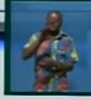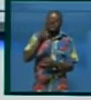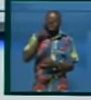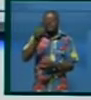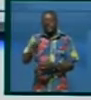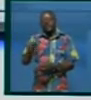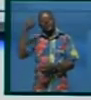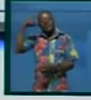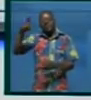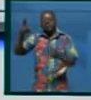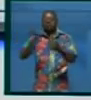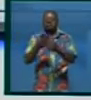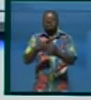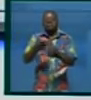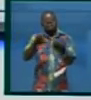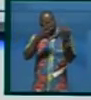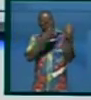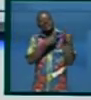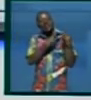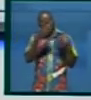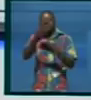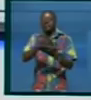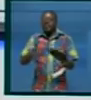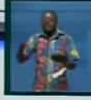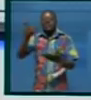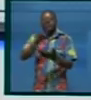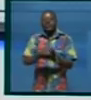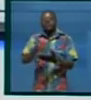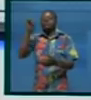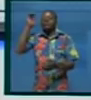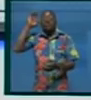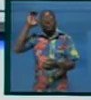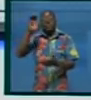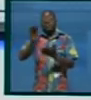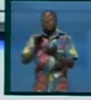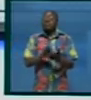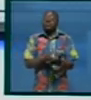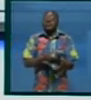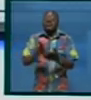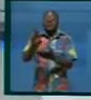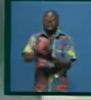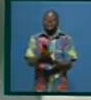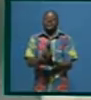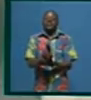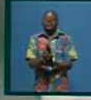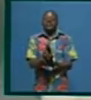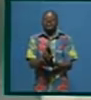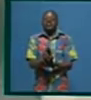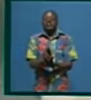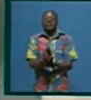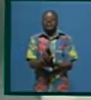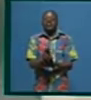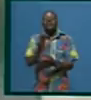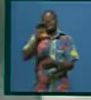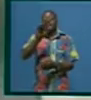du premier responsable du parti à l'occasion de son congrès. La revue de presse est signée Vincent Tiendrebeo. Au CDP,